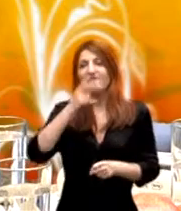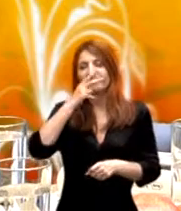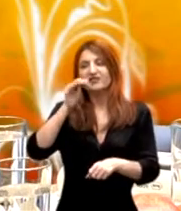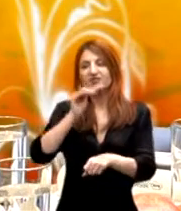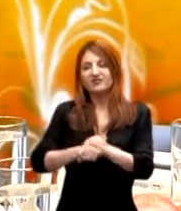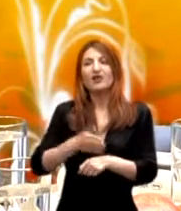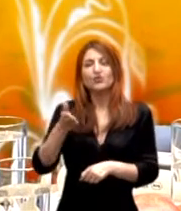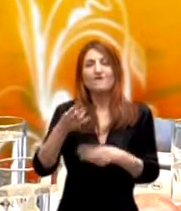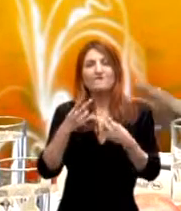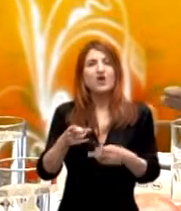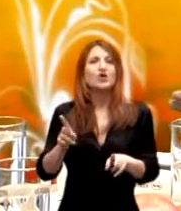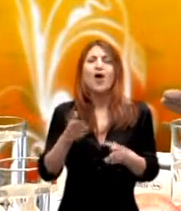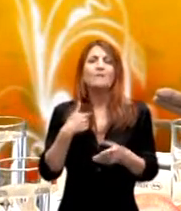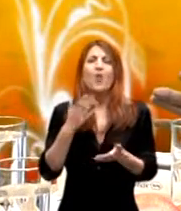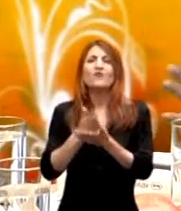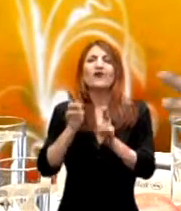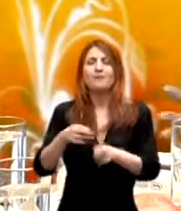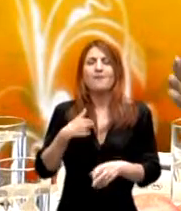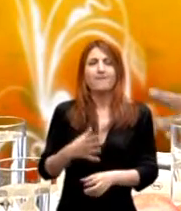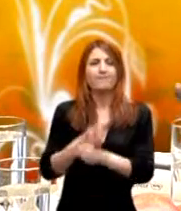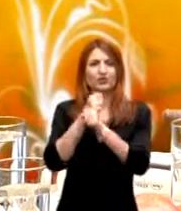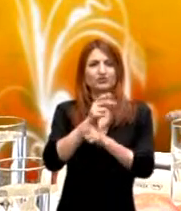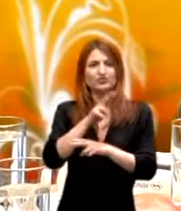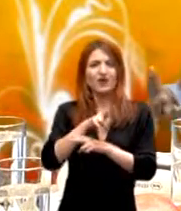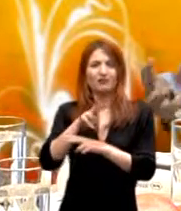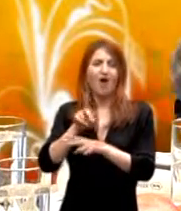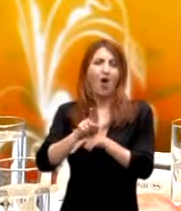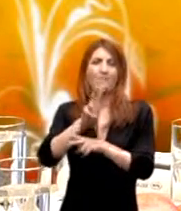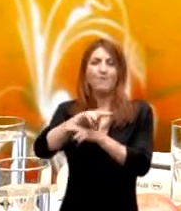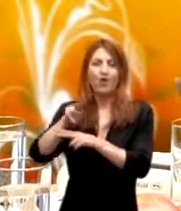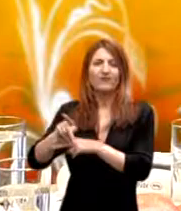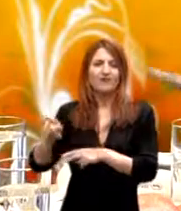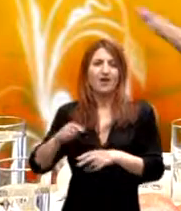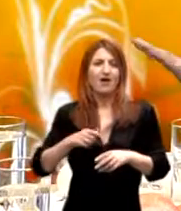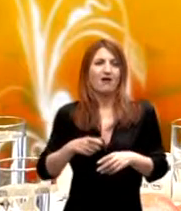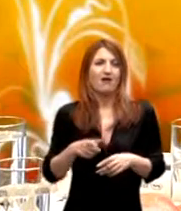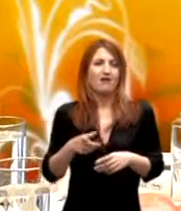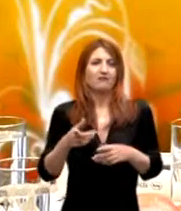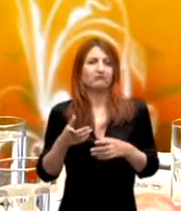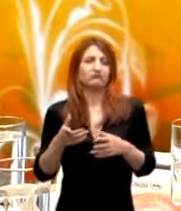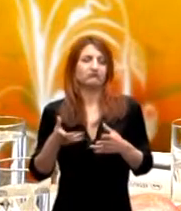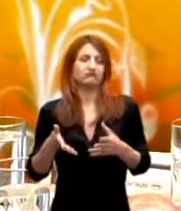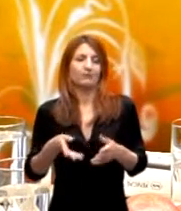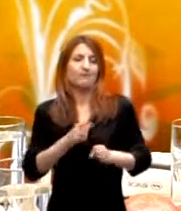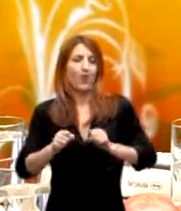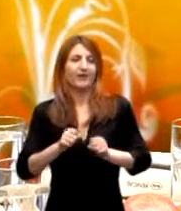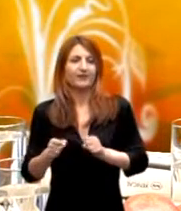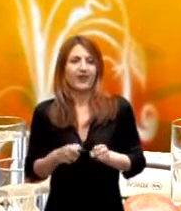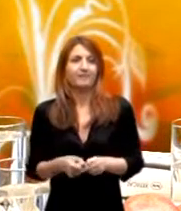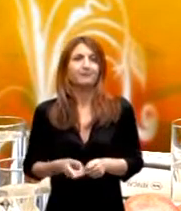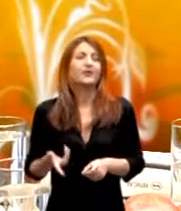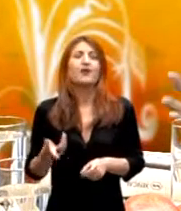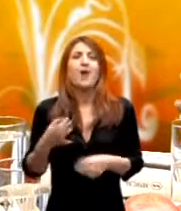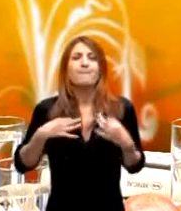smo imali njihovo pokroviteljstvo, a nama je potrebna i politika da pokrene sve to. Zapravo, u Hrvatskoj, profesor Košić i